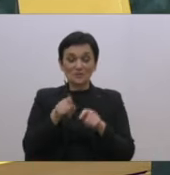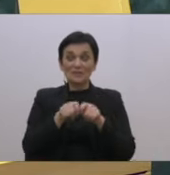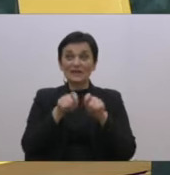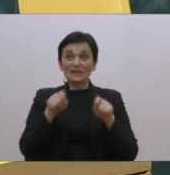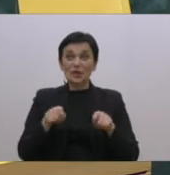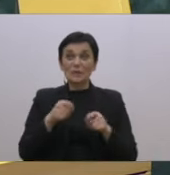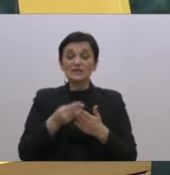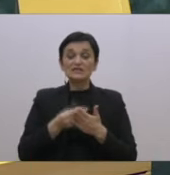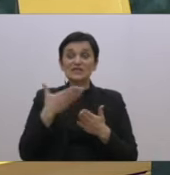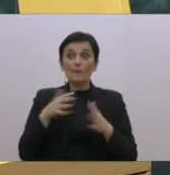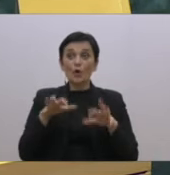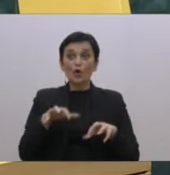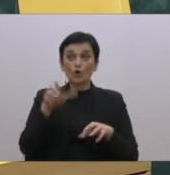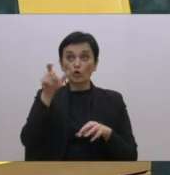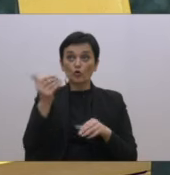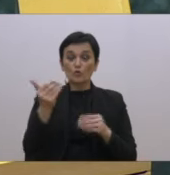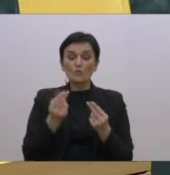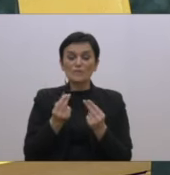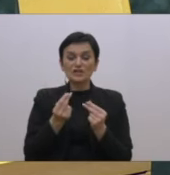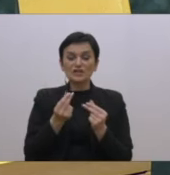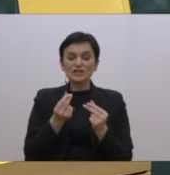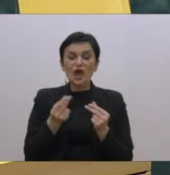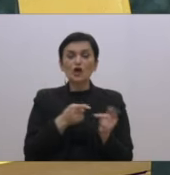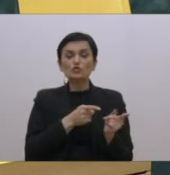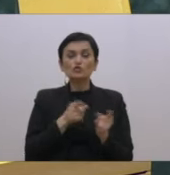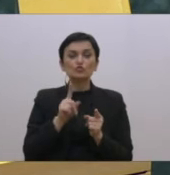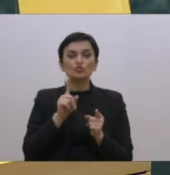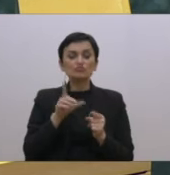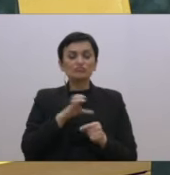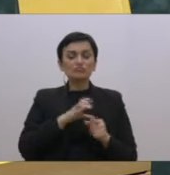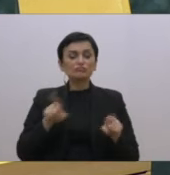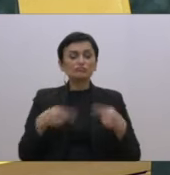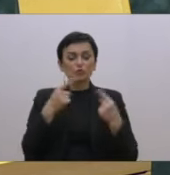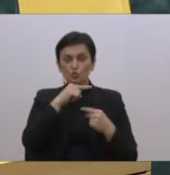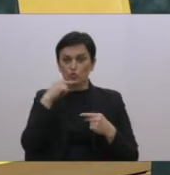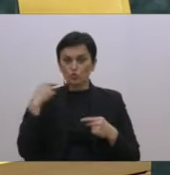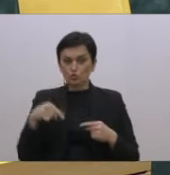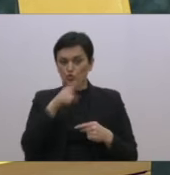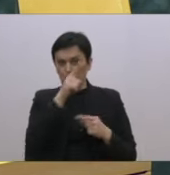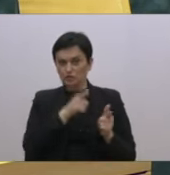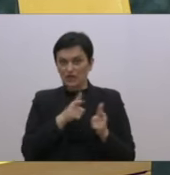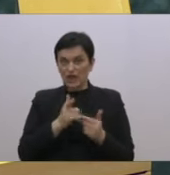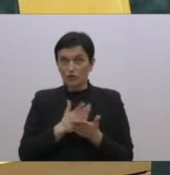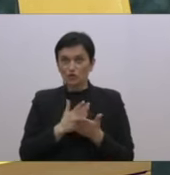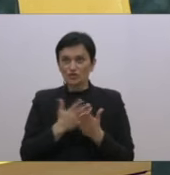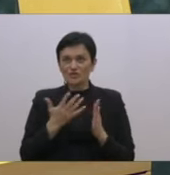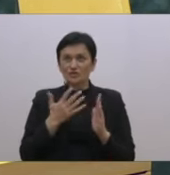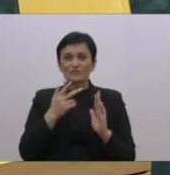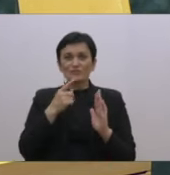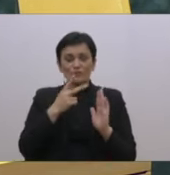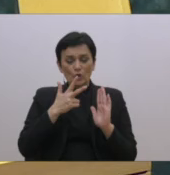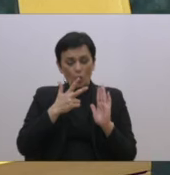და საპატიო თავმჯდომარე მთელი თავისი ფინანსური კაპიტალი მობილიზებული აქვს რუსეთში. ხო, ანუ ის 98